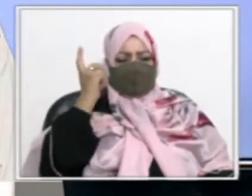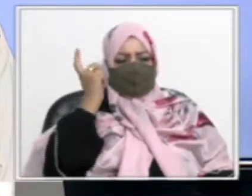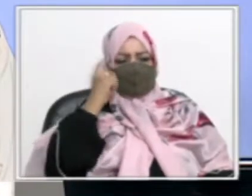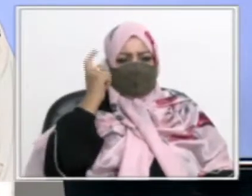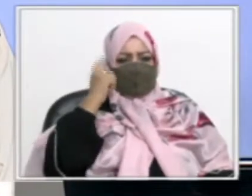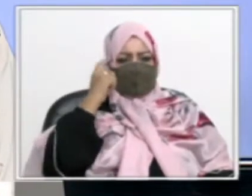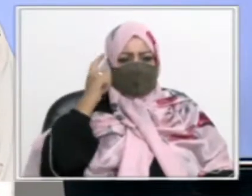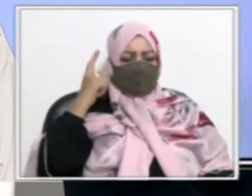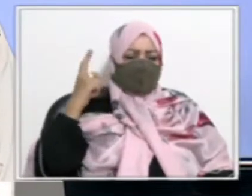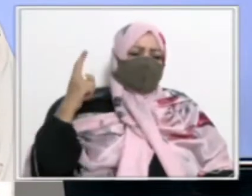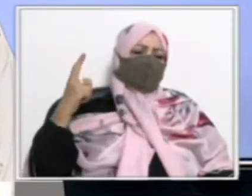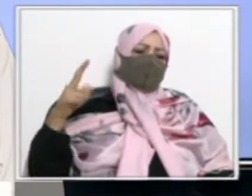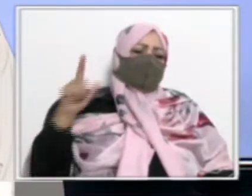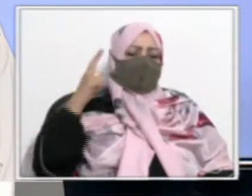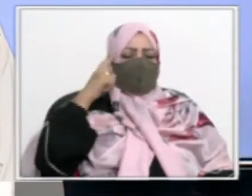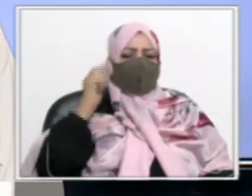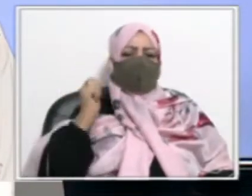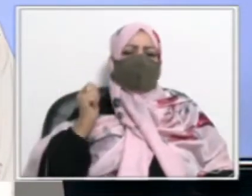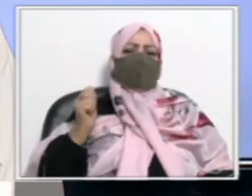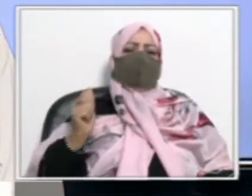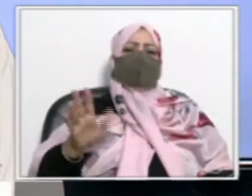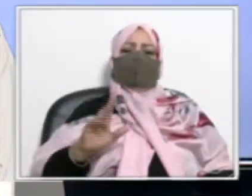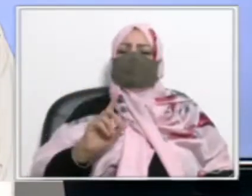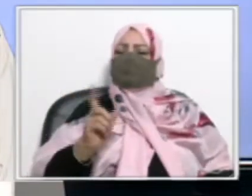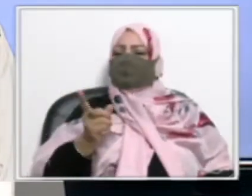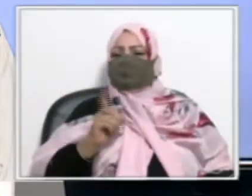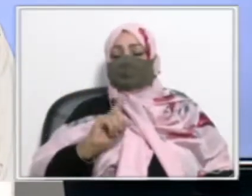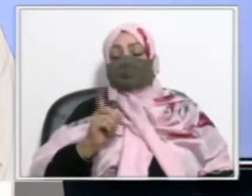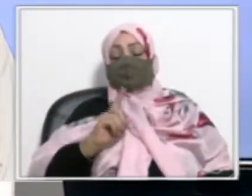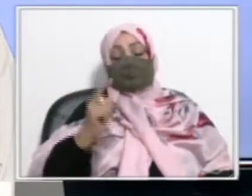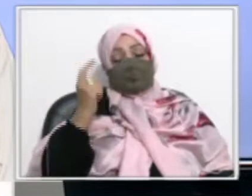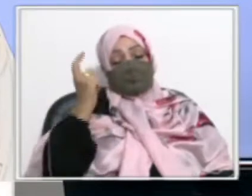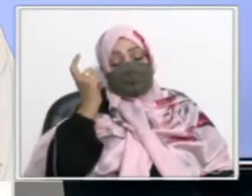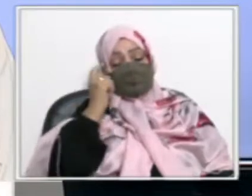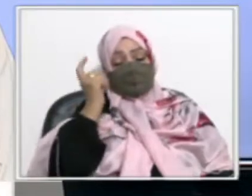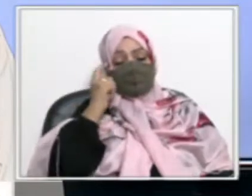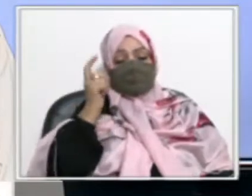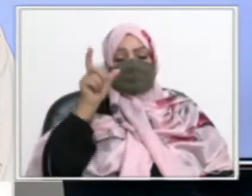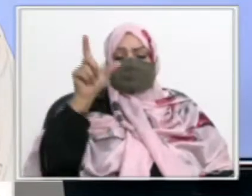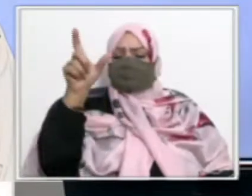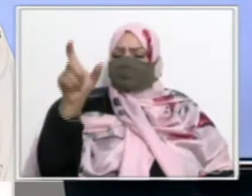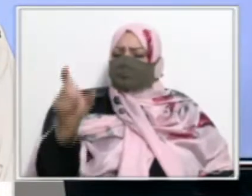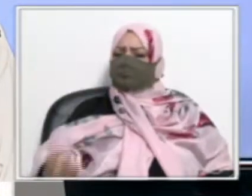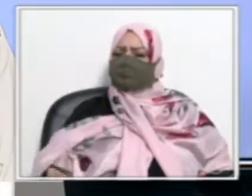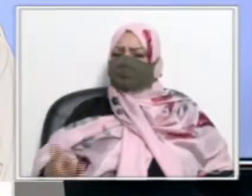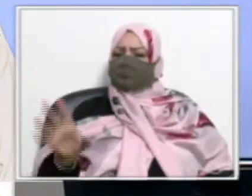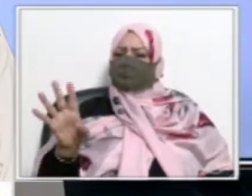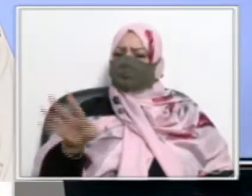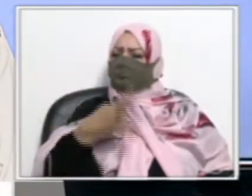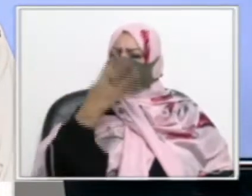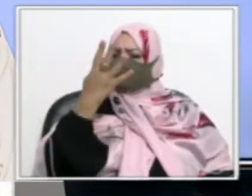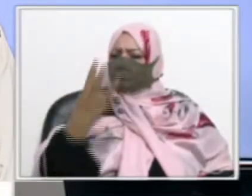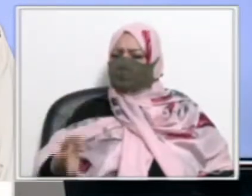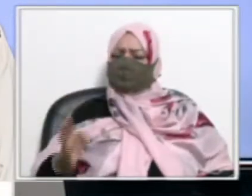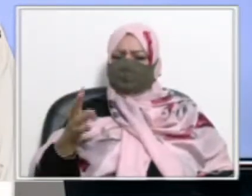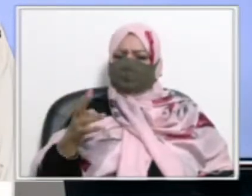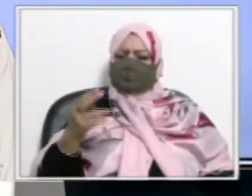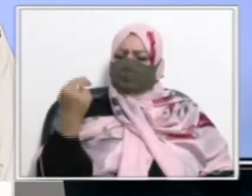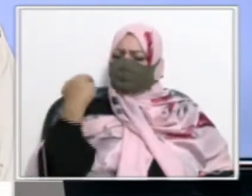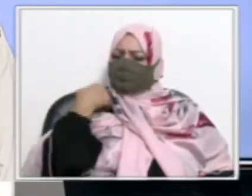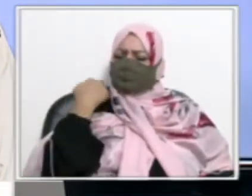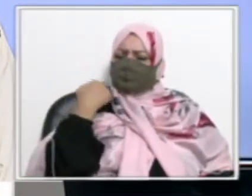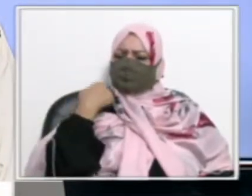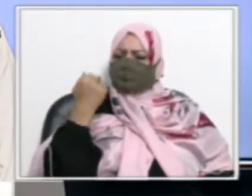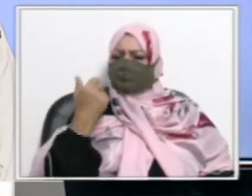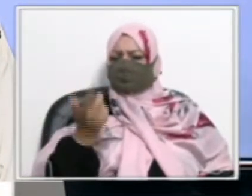يحل، لأن الإنسان ابتداء ينبغي عليه أن يسأل أهل العلم، فإذا سأل من